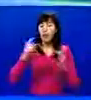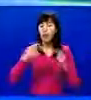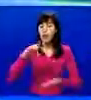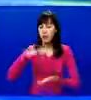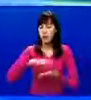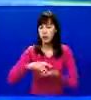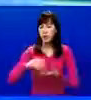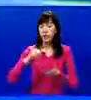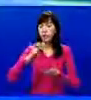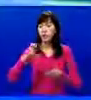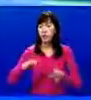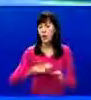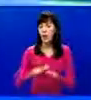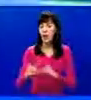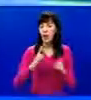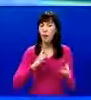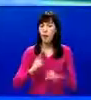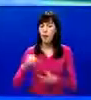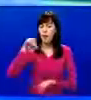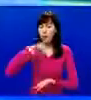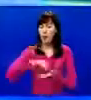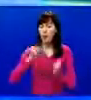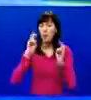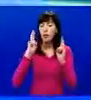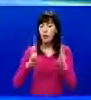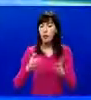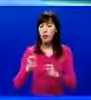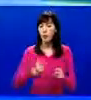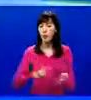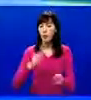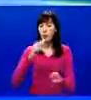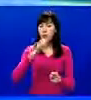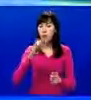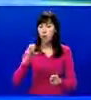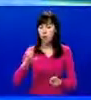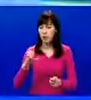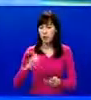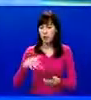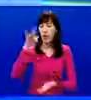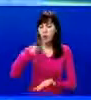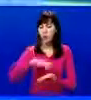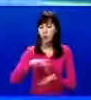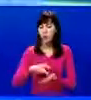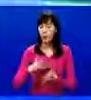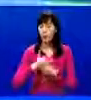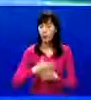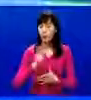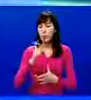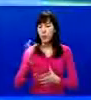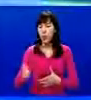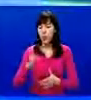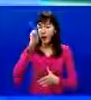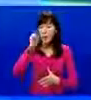департамента по ЧС прошел брифинг с участием специалистов управления по чрезвычайным ситуациям города, спасателей и священников